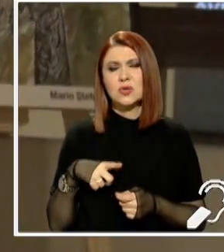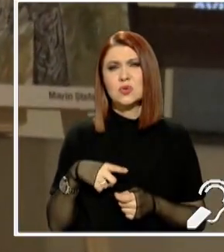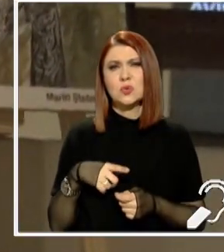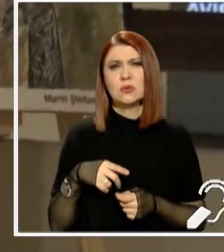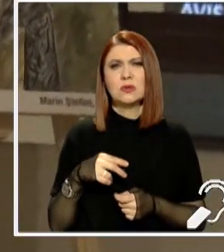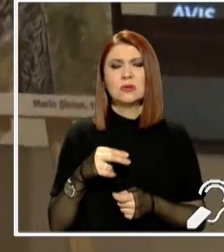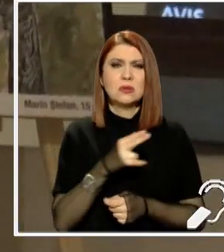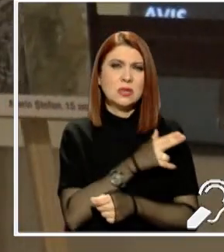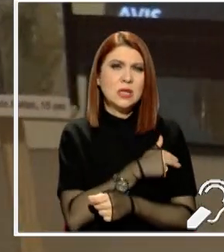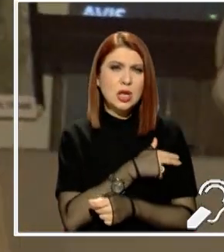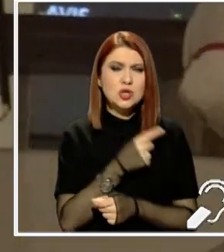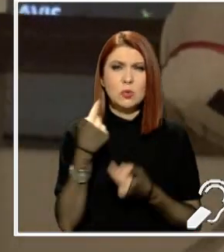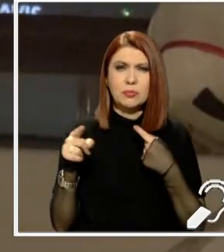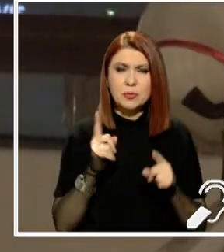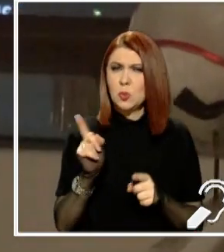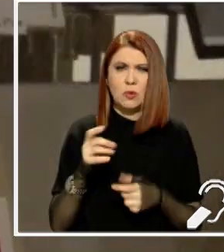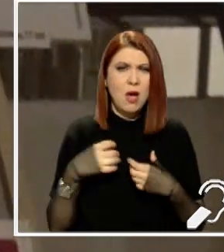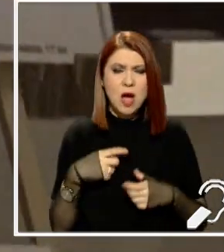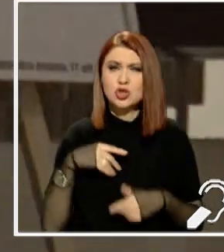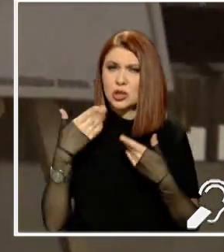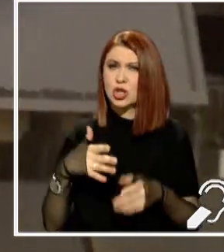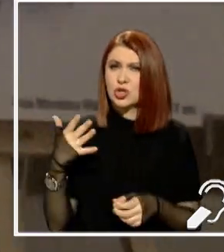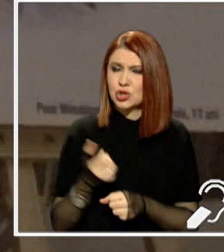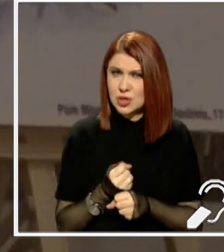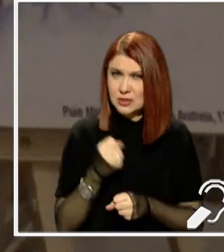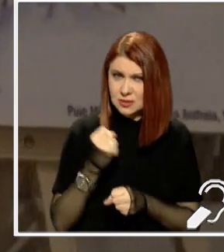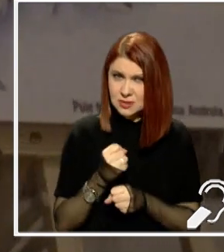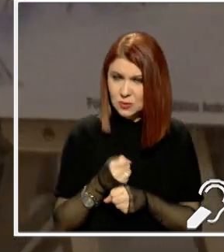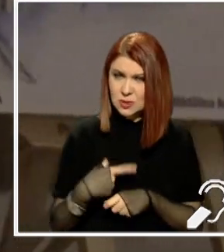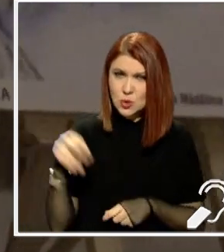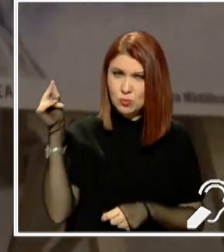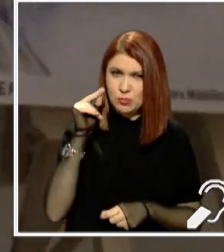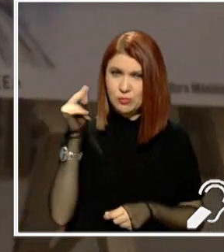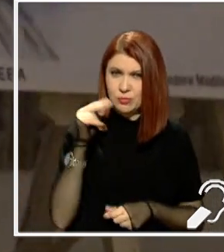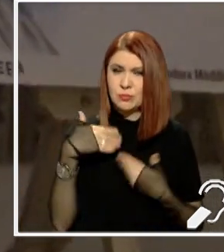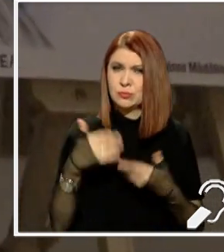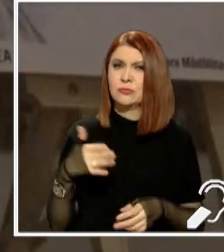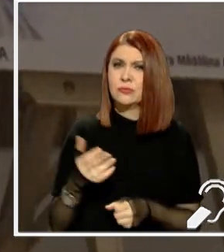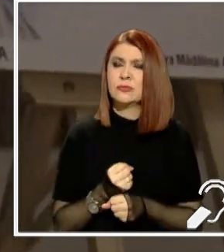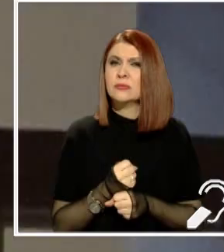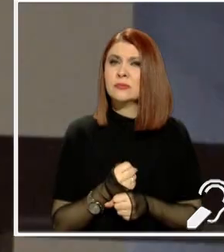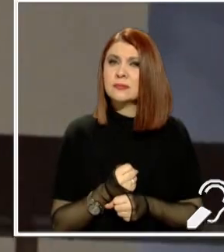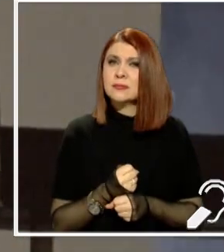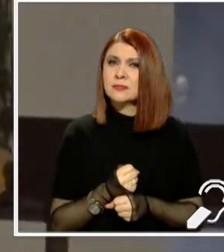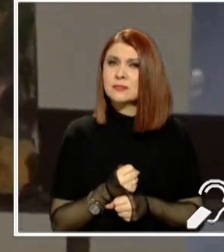învățământ de artă și le oferă șansa să lucreze cu profesioniști, le oferă șansa să